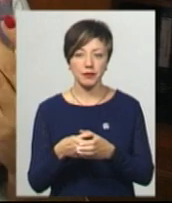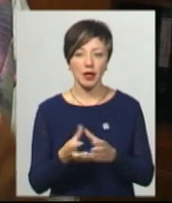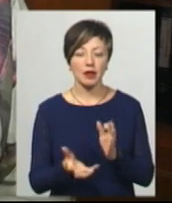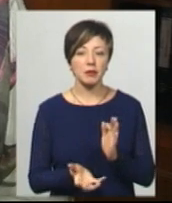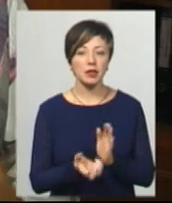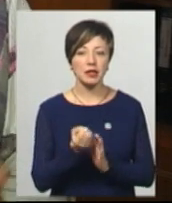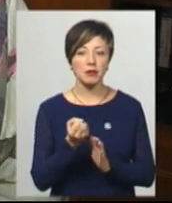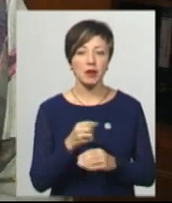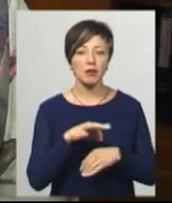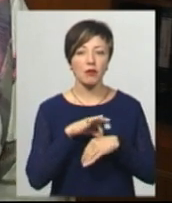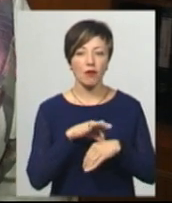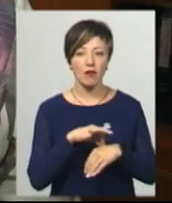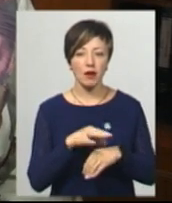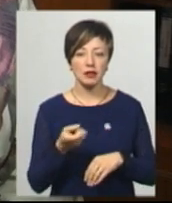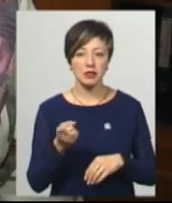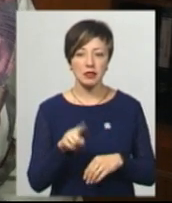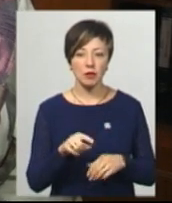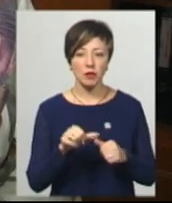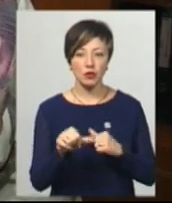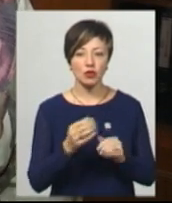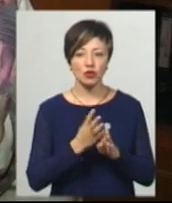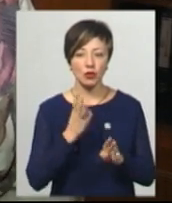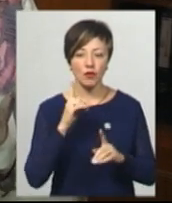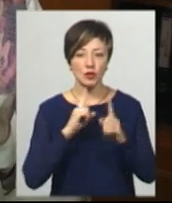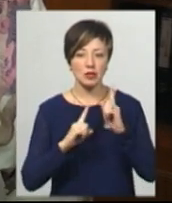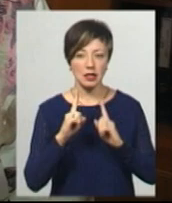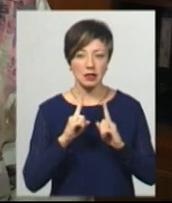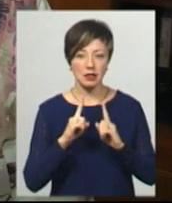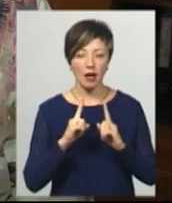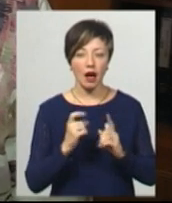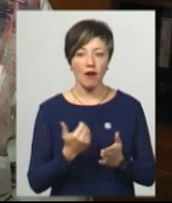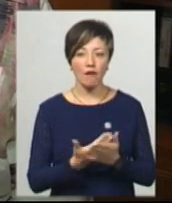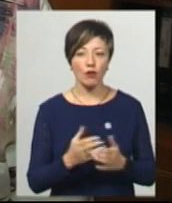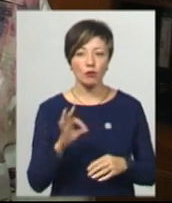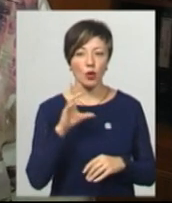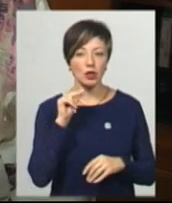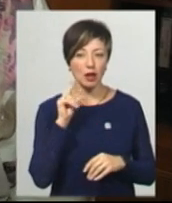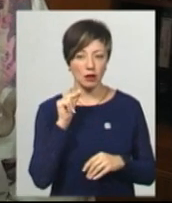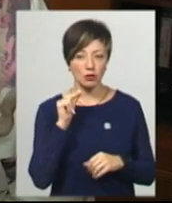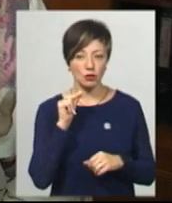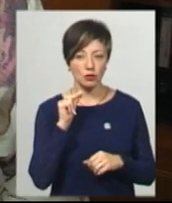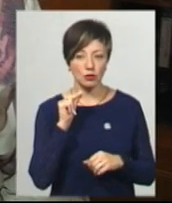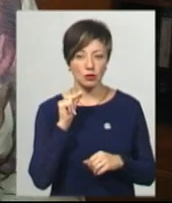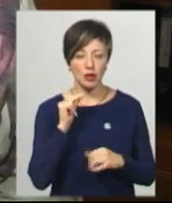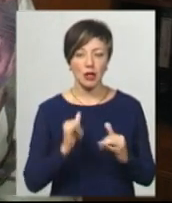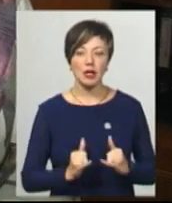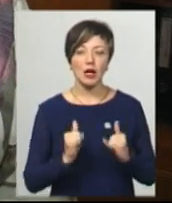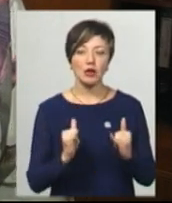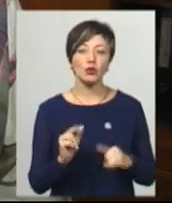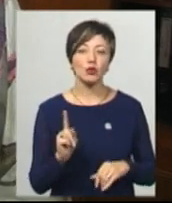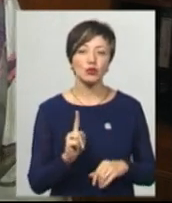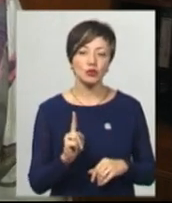підтримали проведення саме позачергової сесії. А ось що додати, для того,